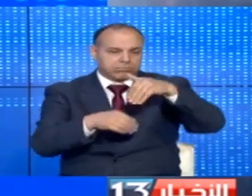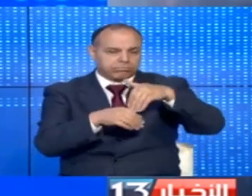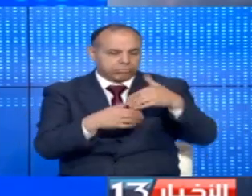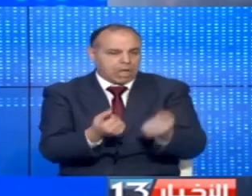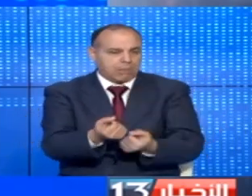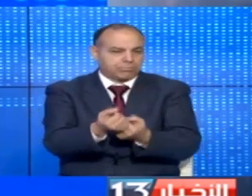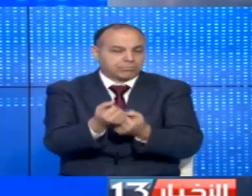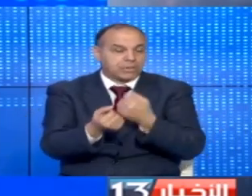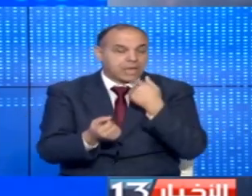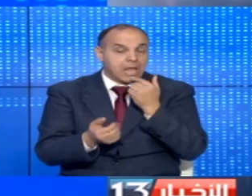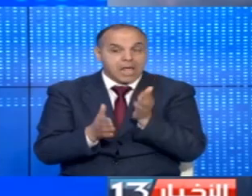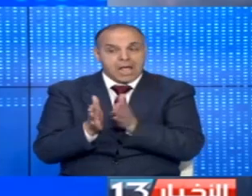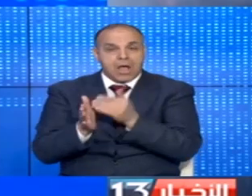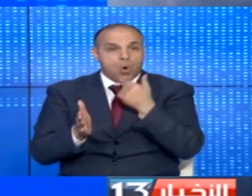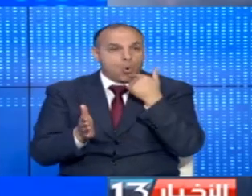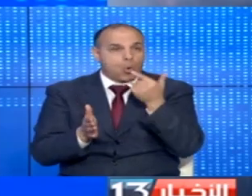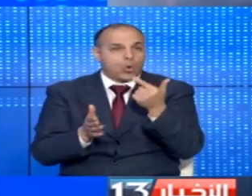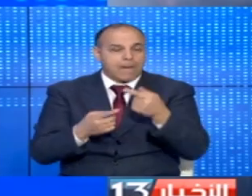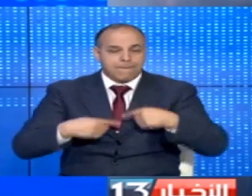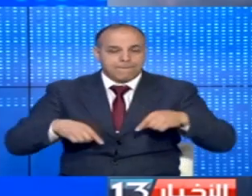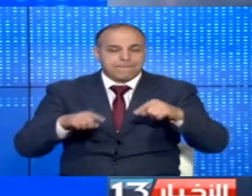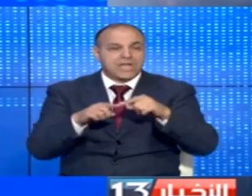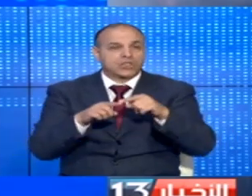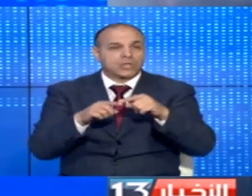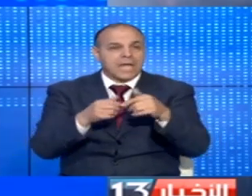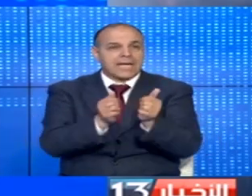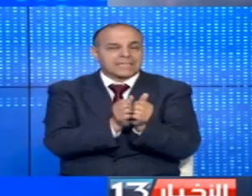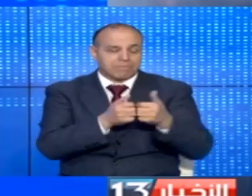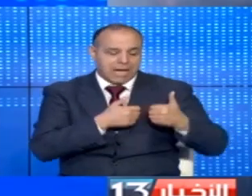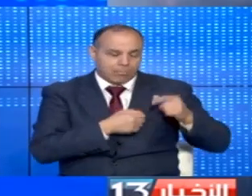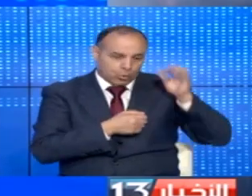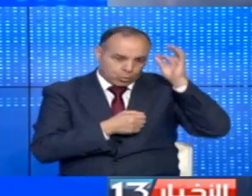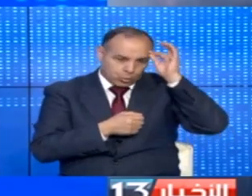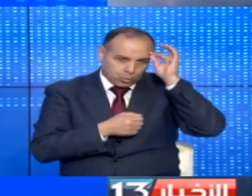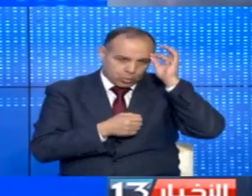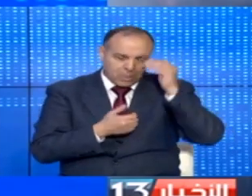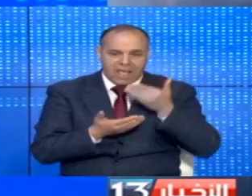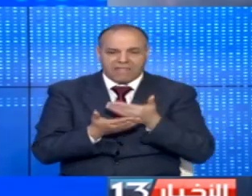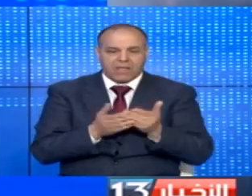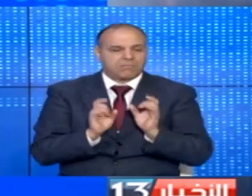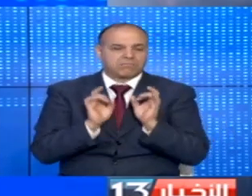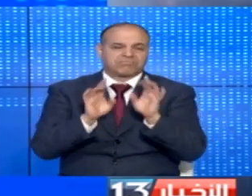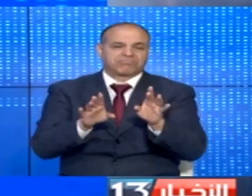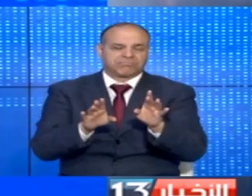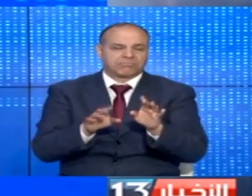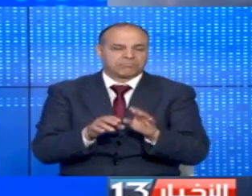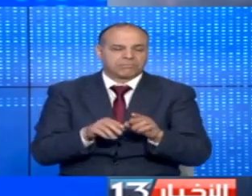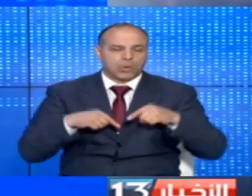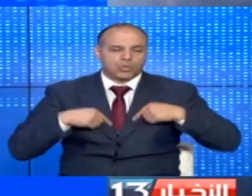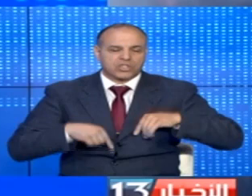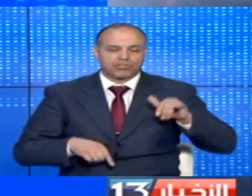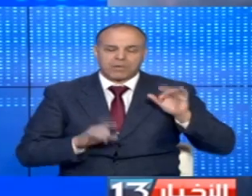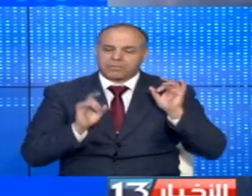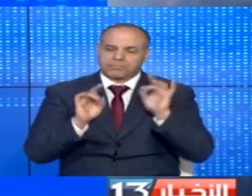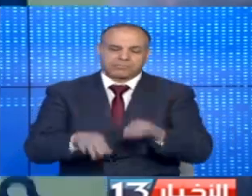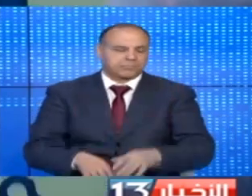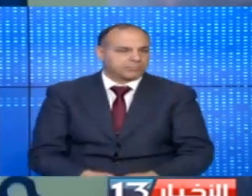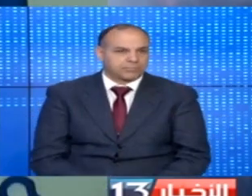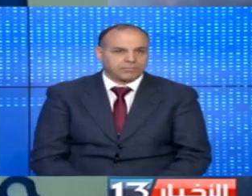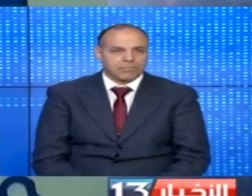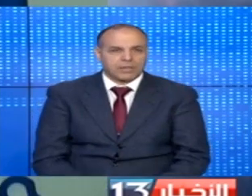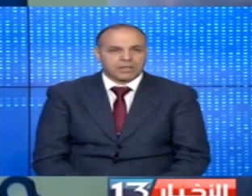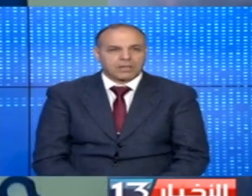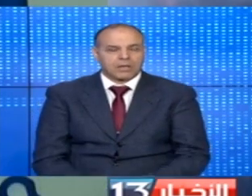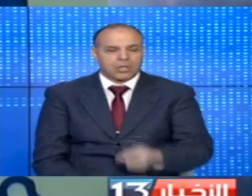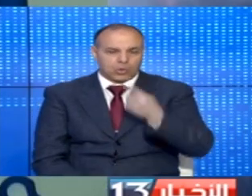في المقابل خلص المجلس الوطني لحزب قلب تنسق لعدم منح ثقه كتلته لحكومه جمعيه قرار